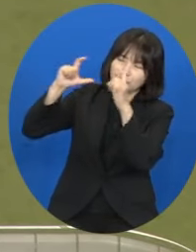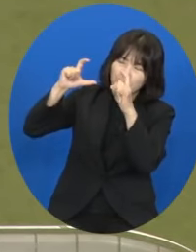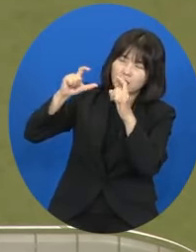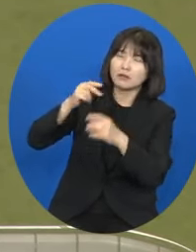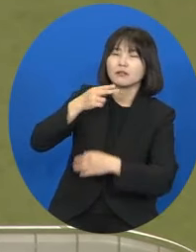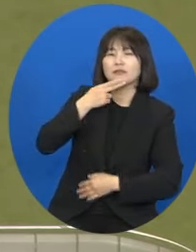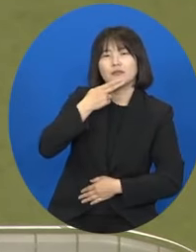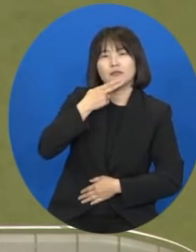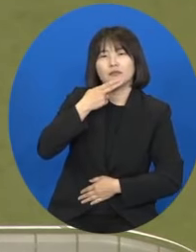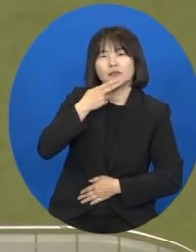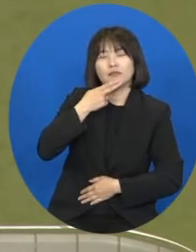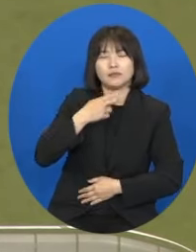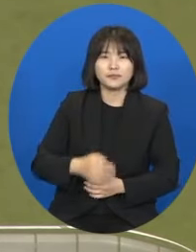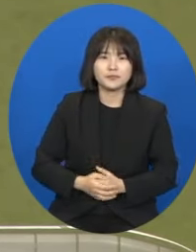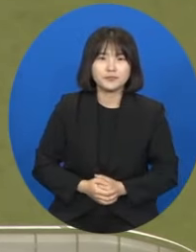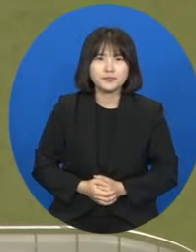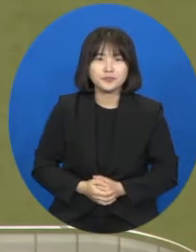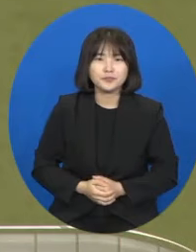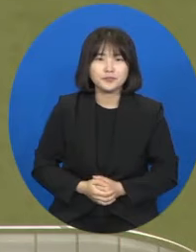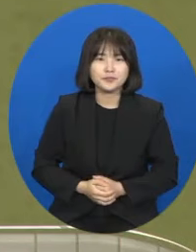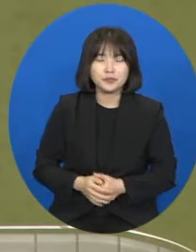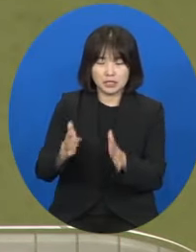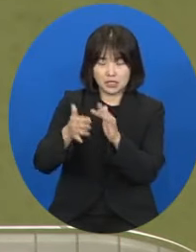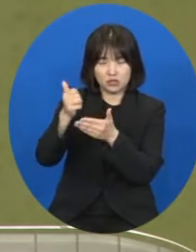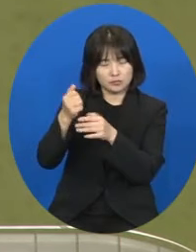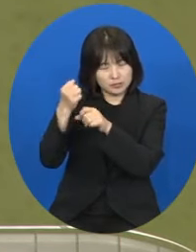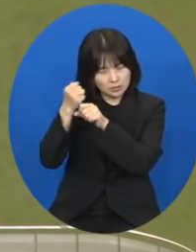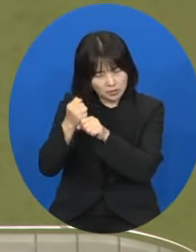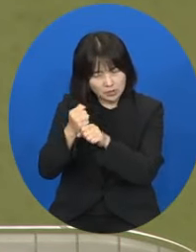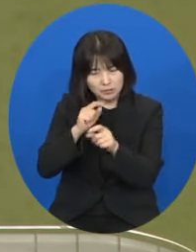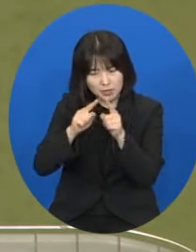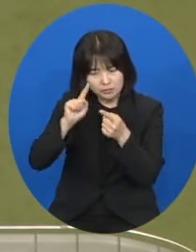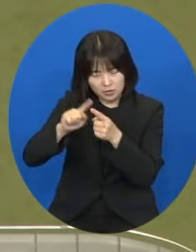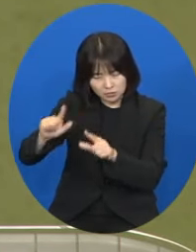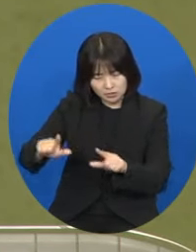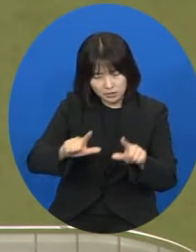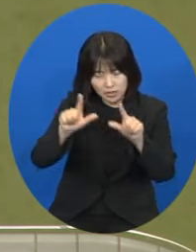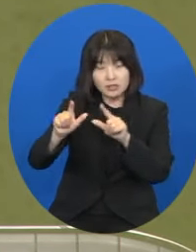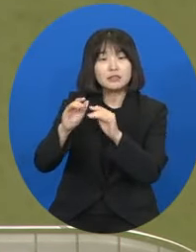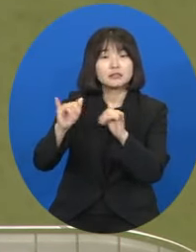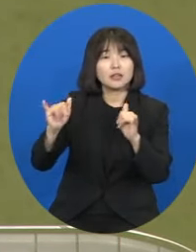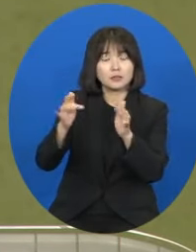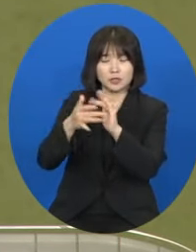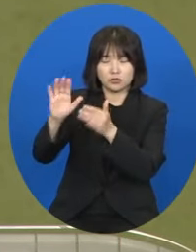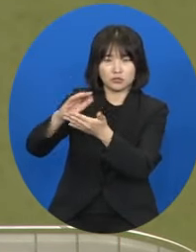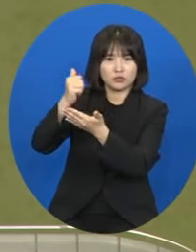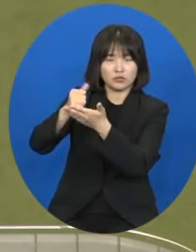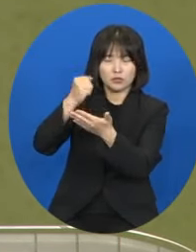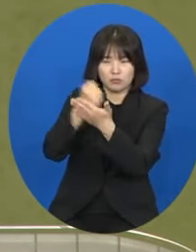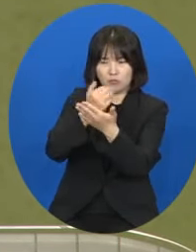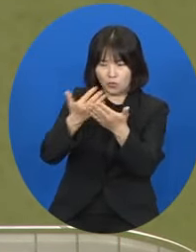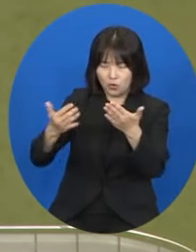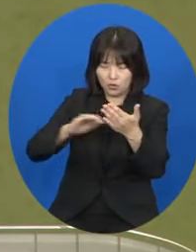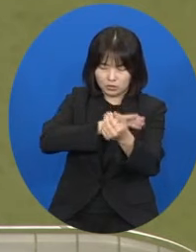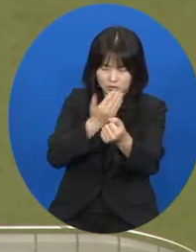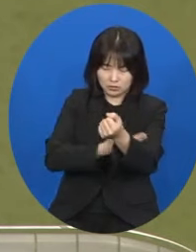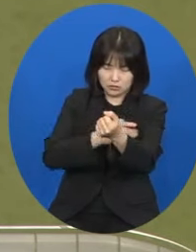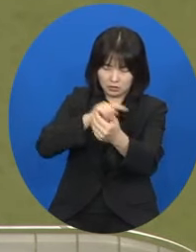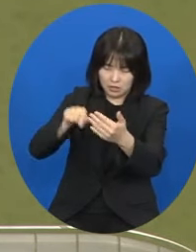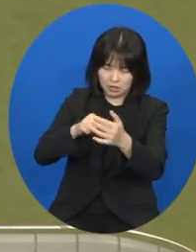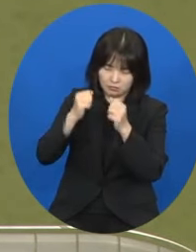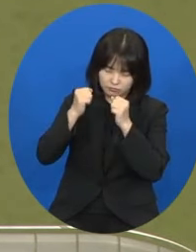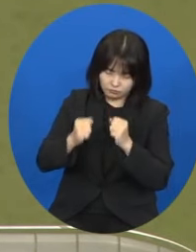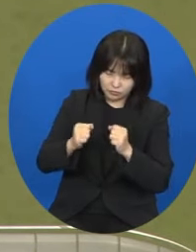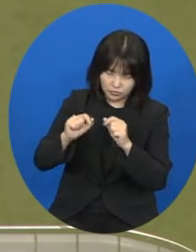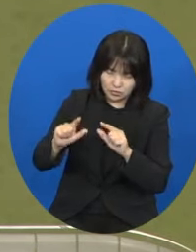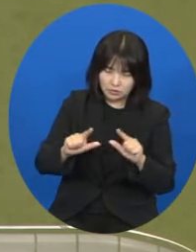당하지 않아요. 그분을 의지하여 말씀대로 살아간 사람, 그 예수 그리스도의 보혈의 능력 안에 머물러 살아간 사람,